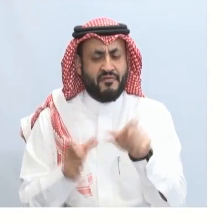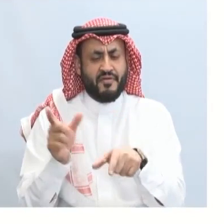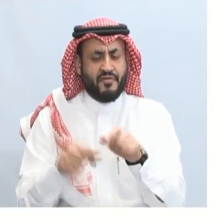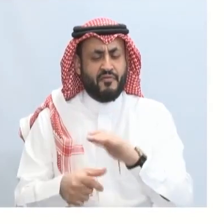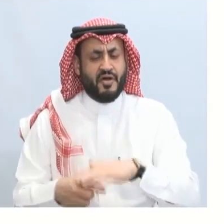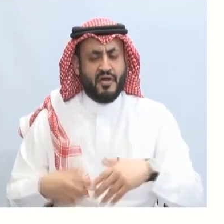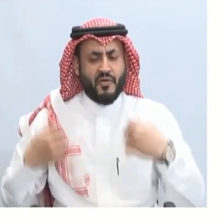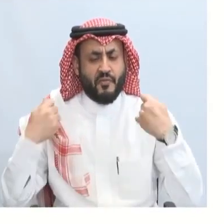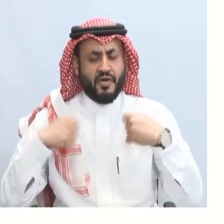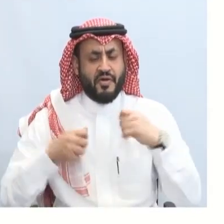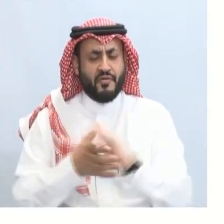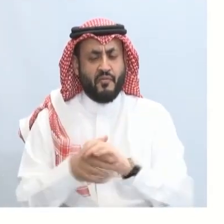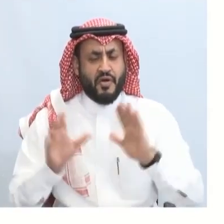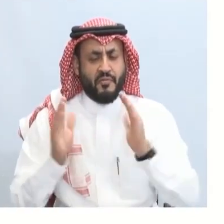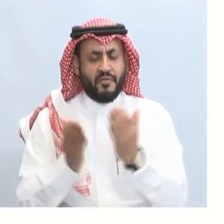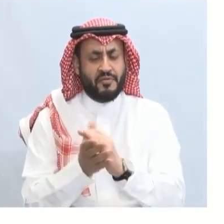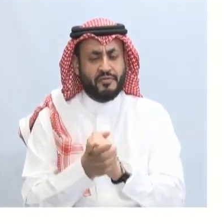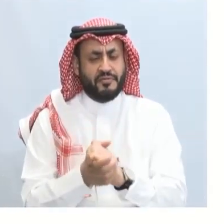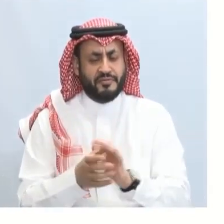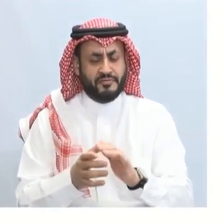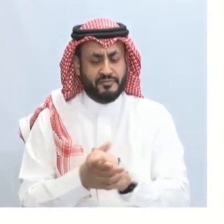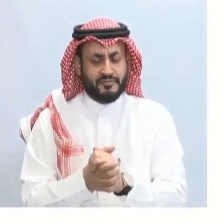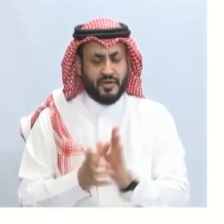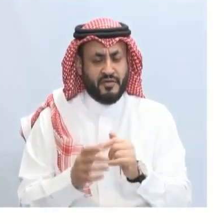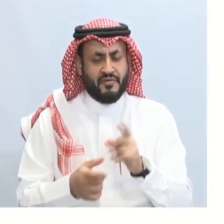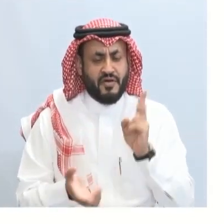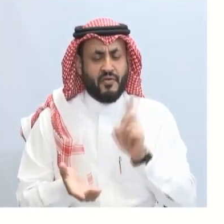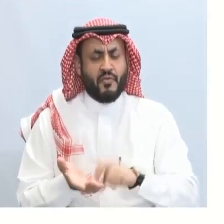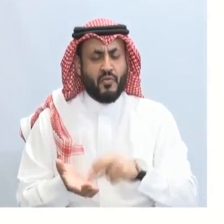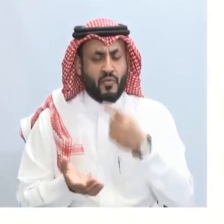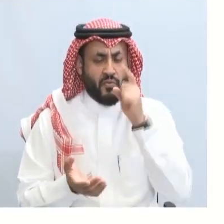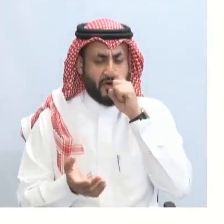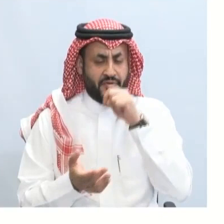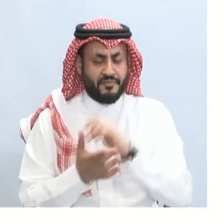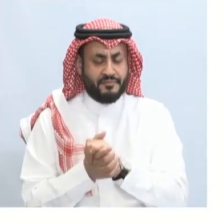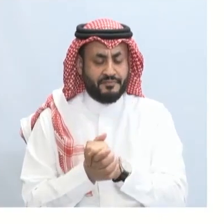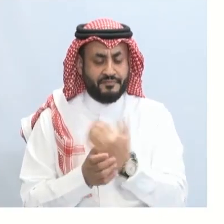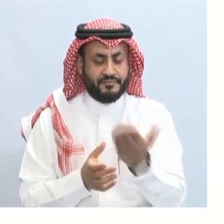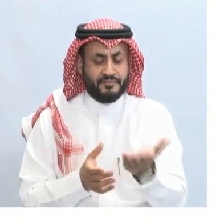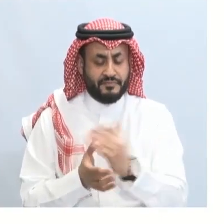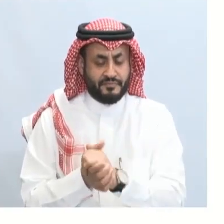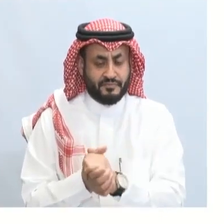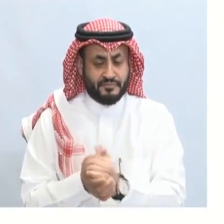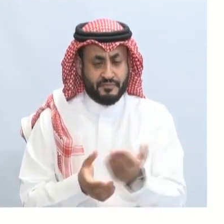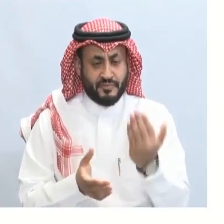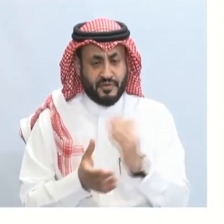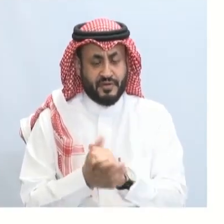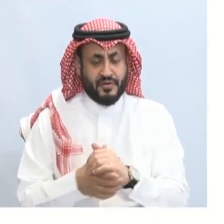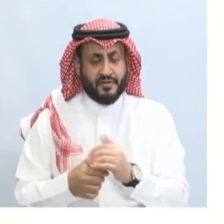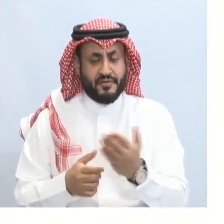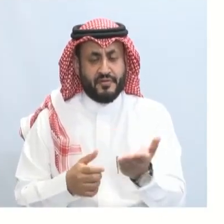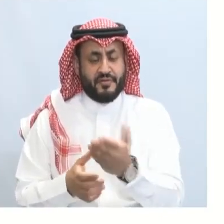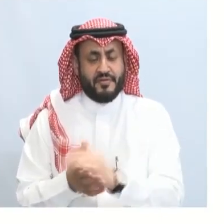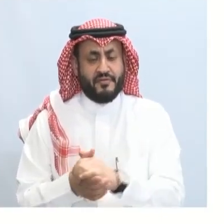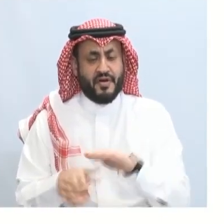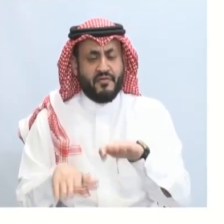والدوله والمجتمع ضمن الحقوق والواجبات ايضا تعرفنا في درسنا السابق